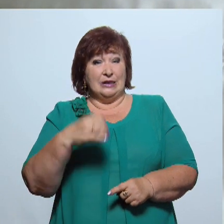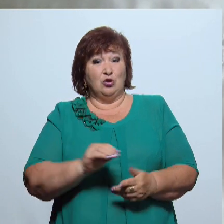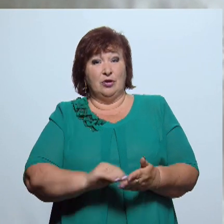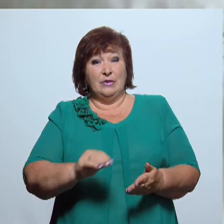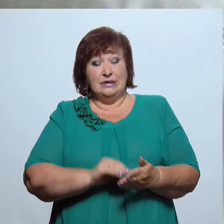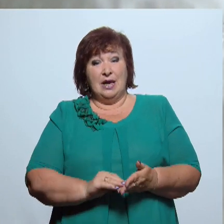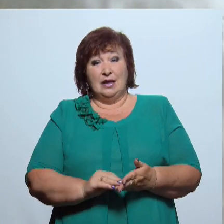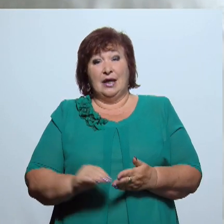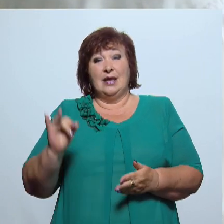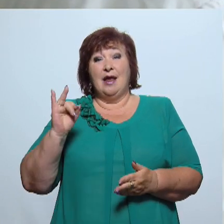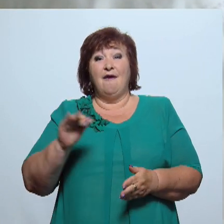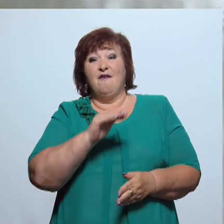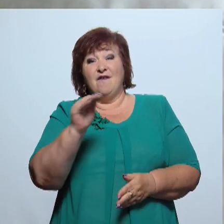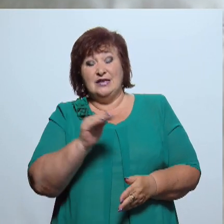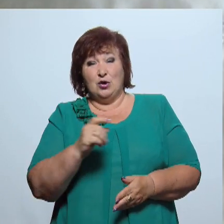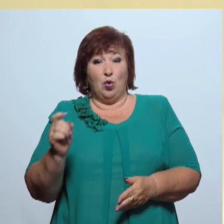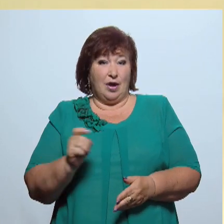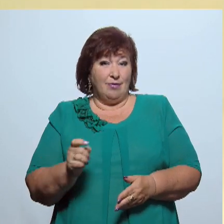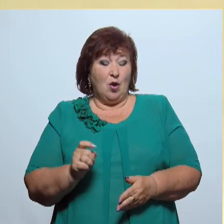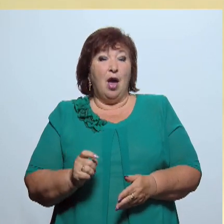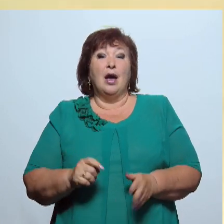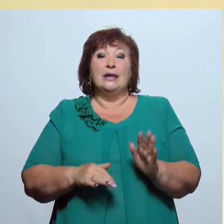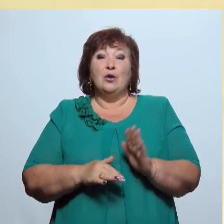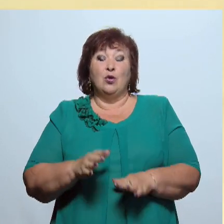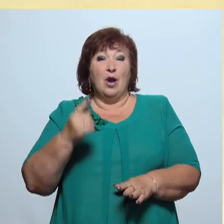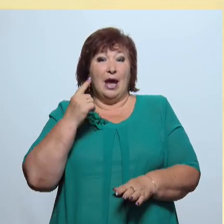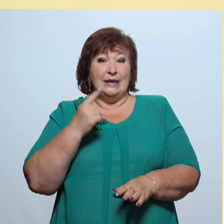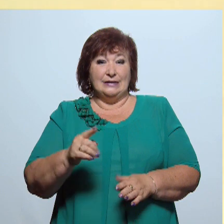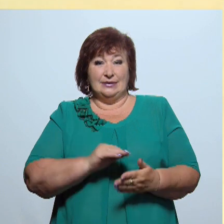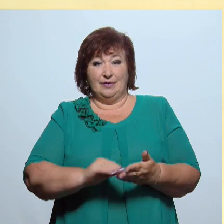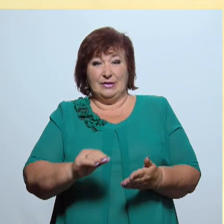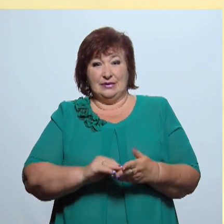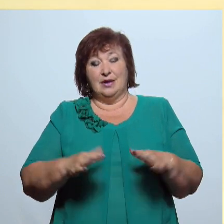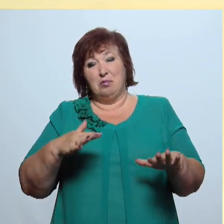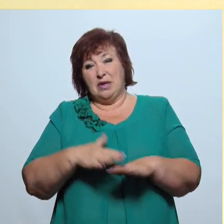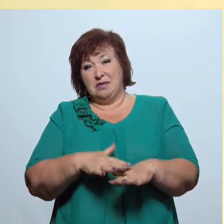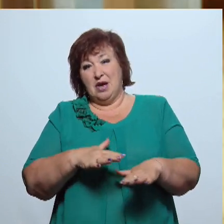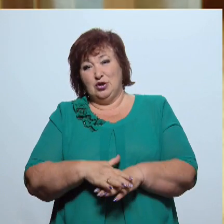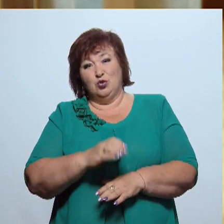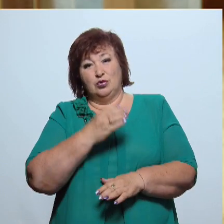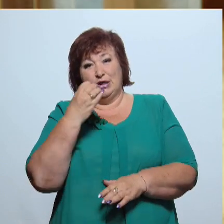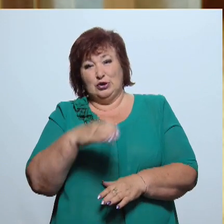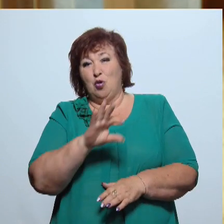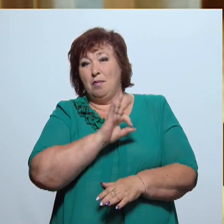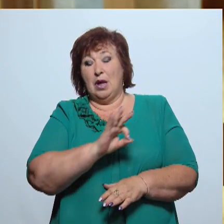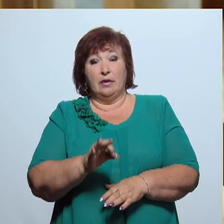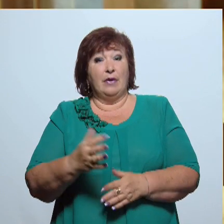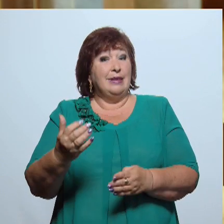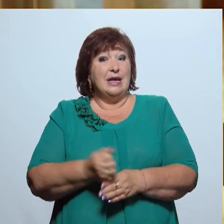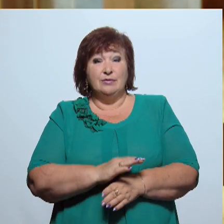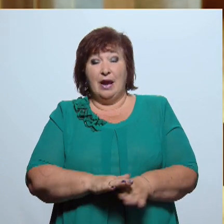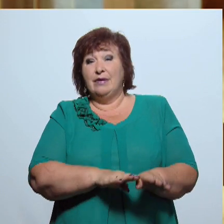написали обществознание и физику. И всего один школьник смог без единой ошибки написать математику. Не справились с